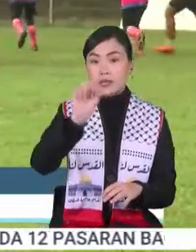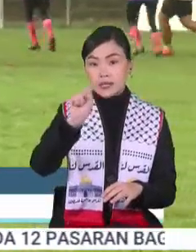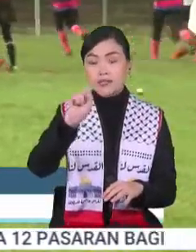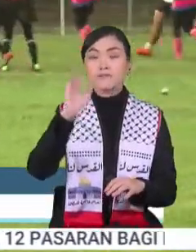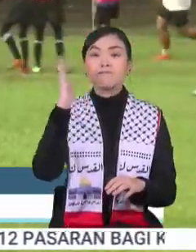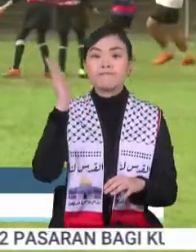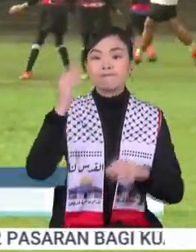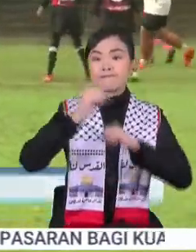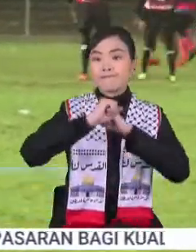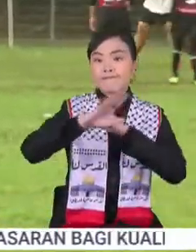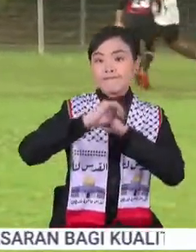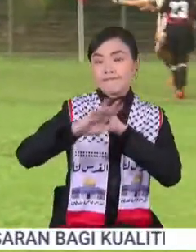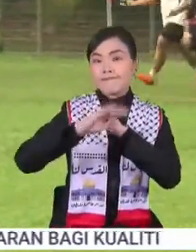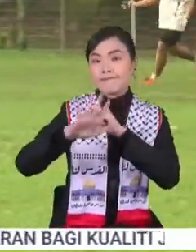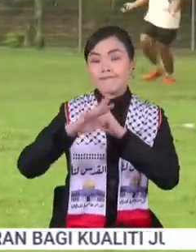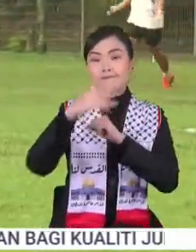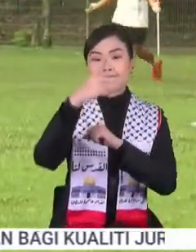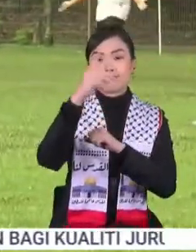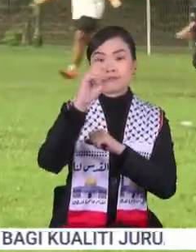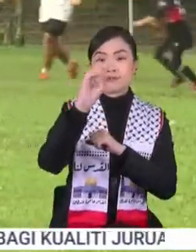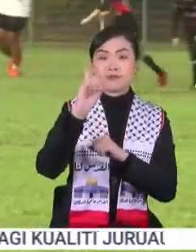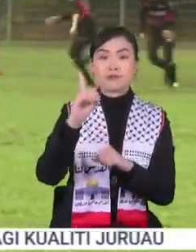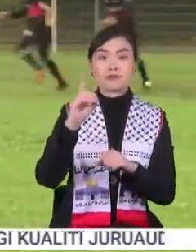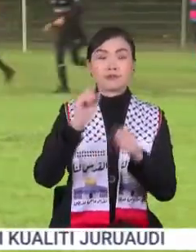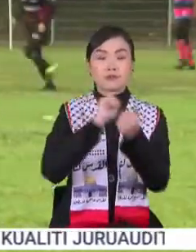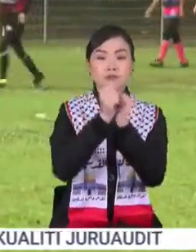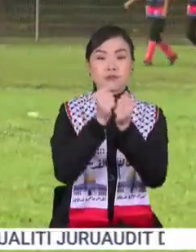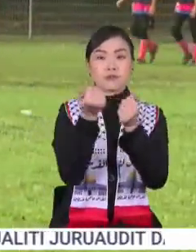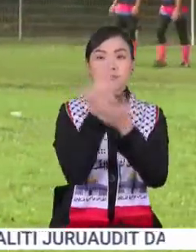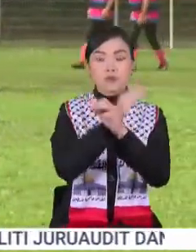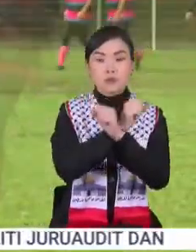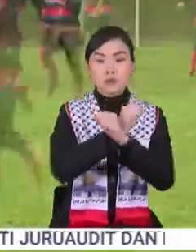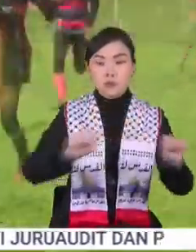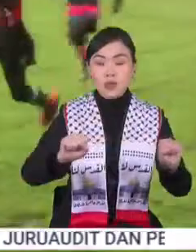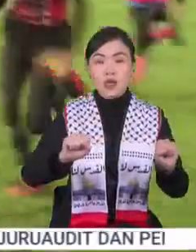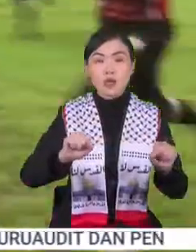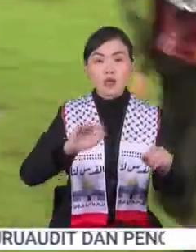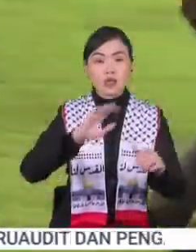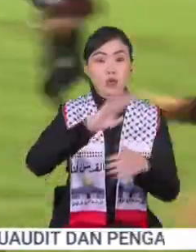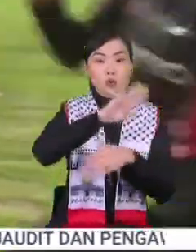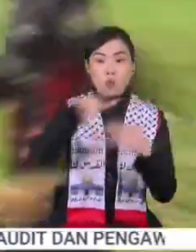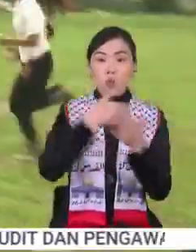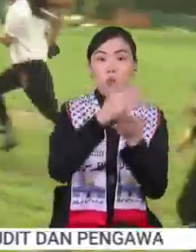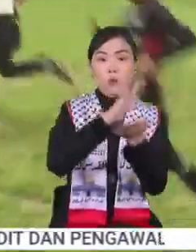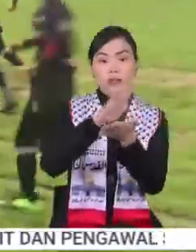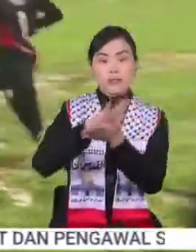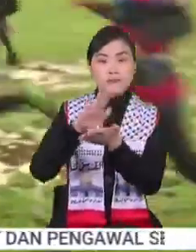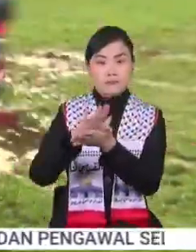mempromosikan kod sukan selamat di semua sekolah agar ia lebih difahami semua pihak